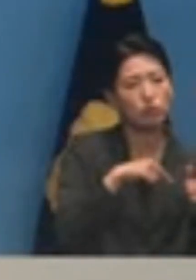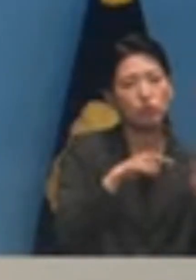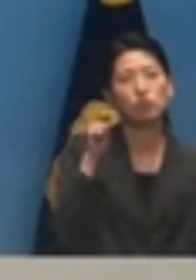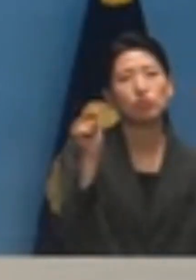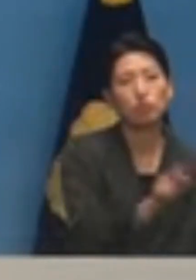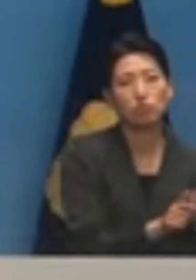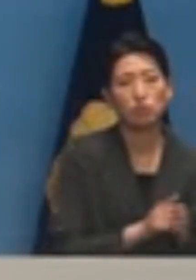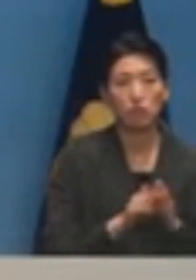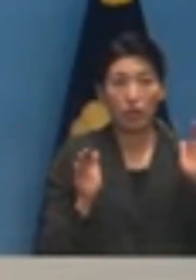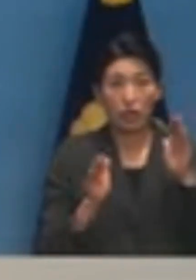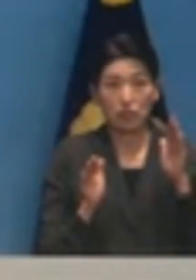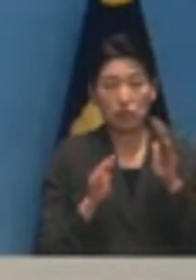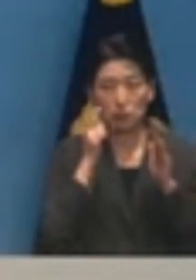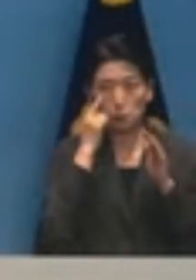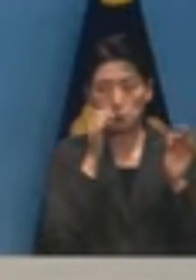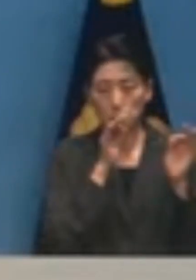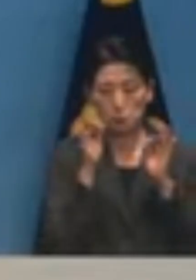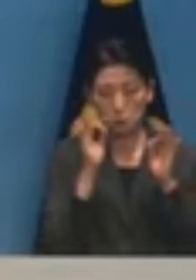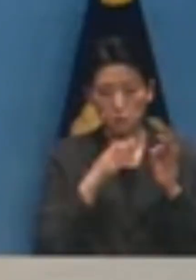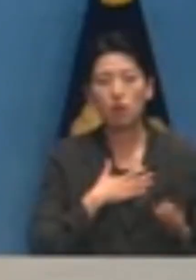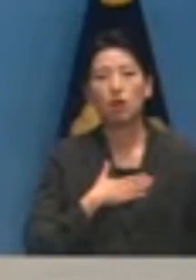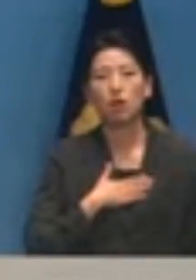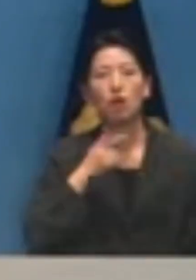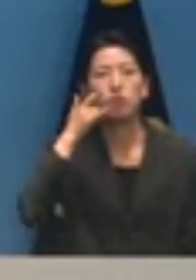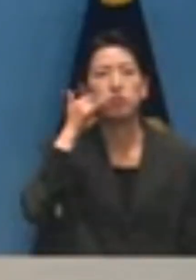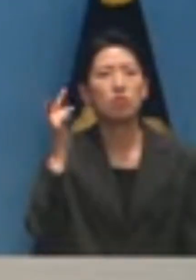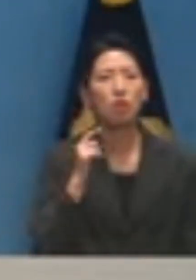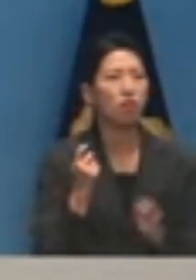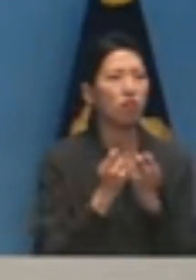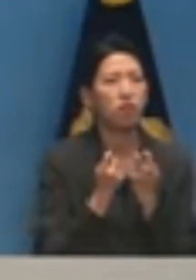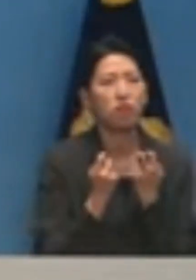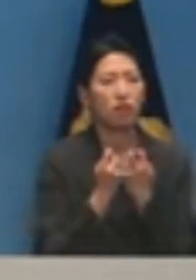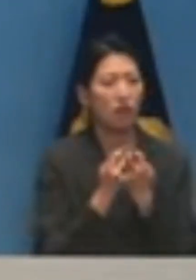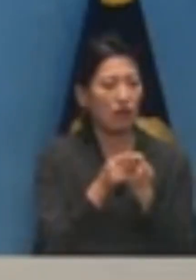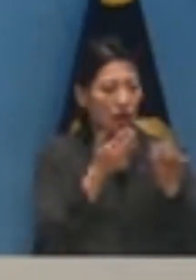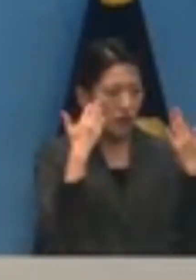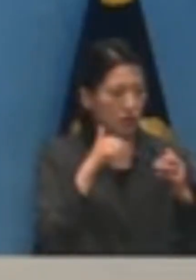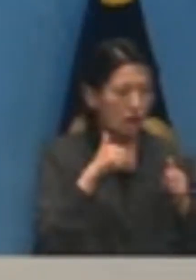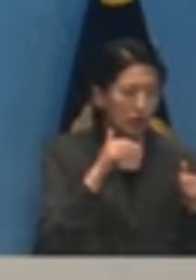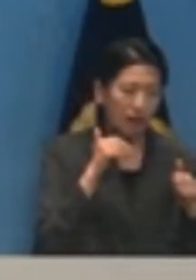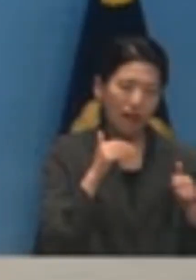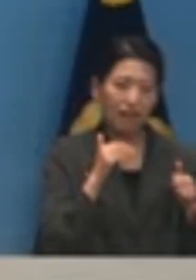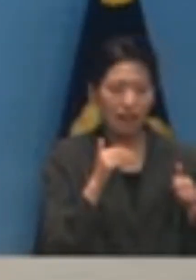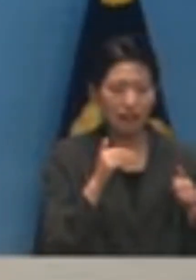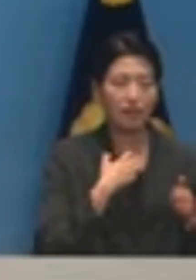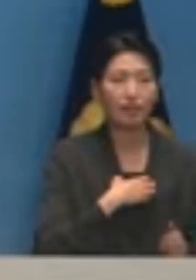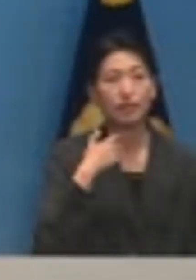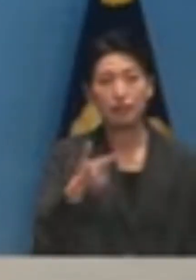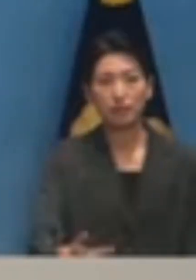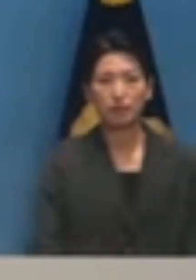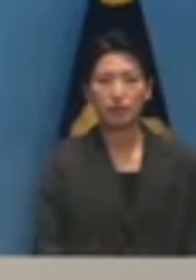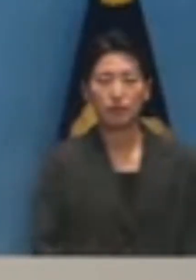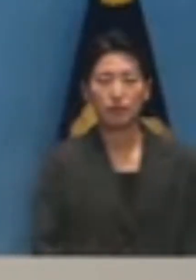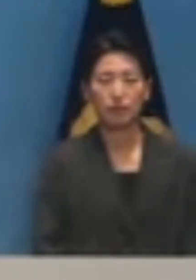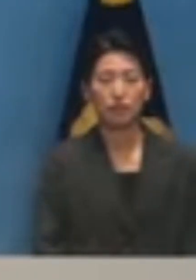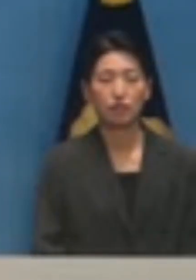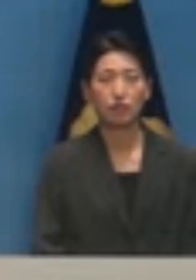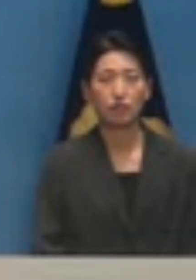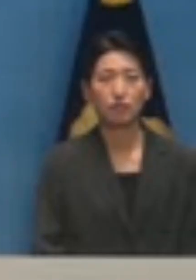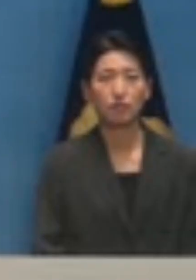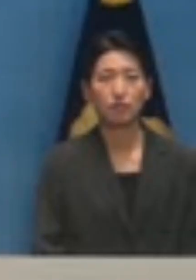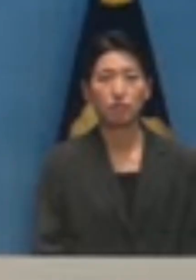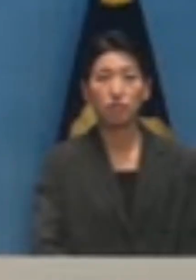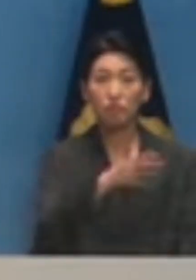보며 침묵할 것이며 학부모는 두려움에 자녀를 등굣길에 보낼 것입니다. 그 결과